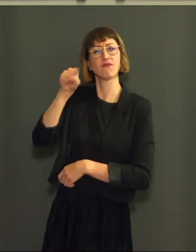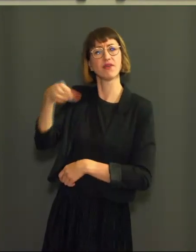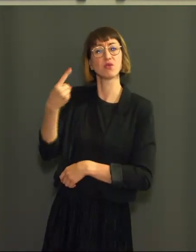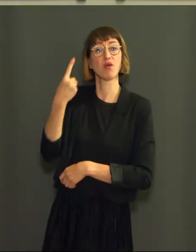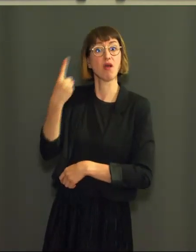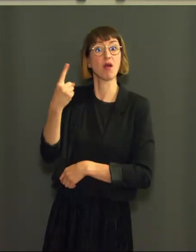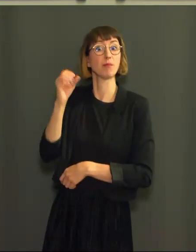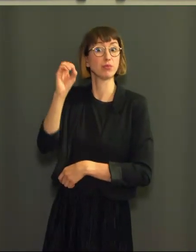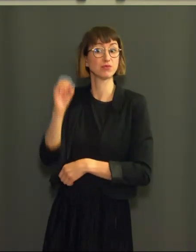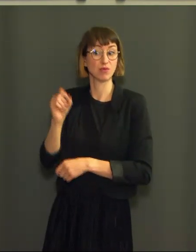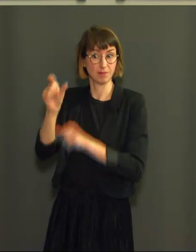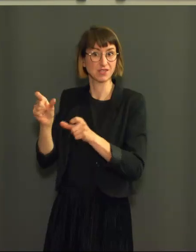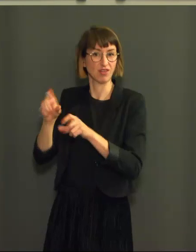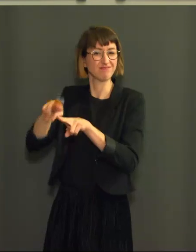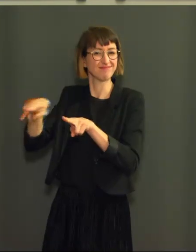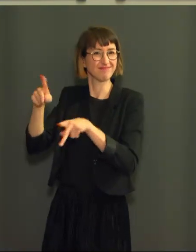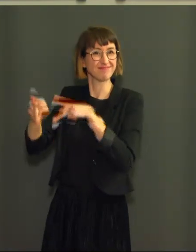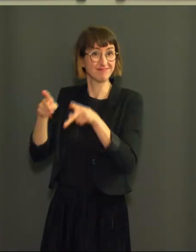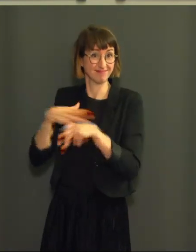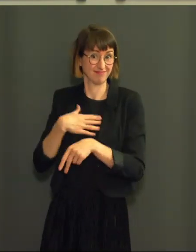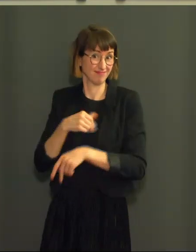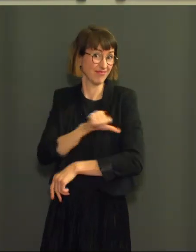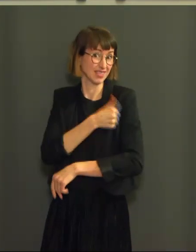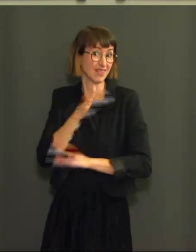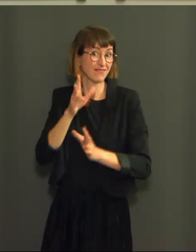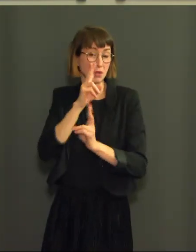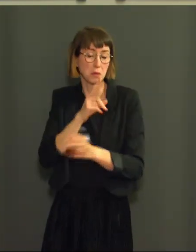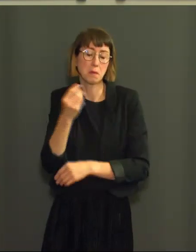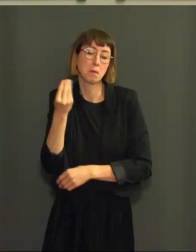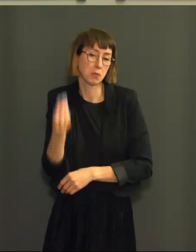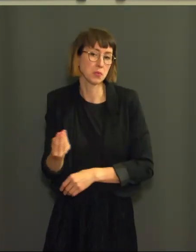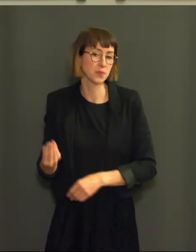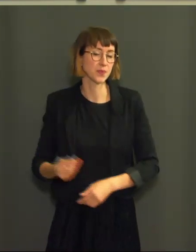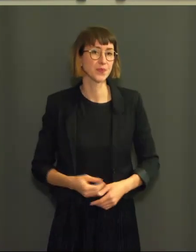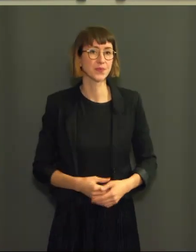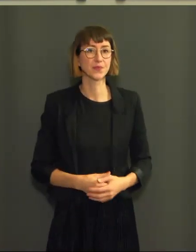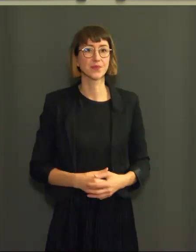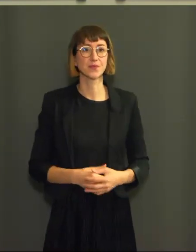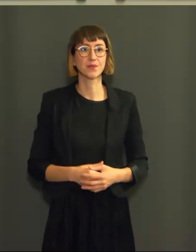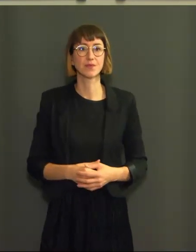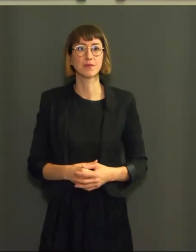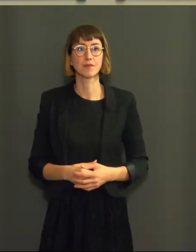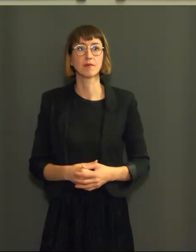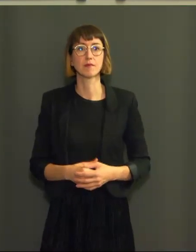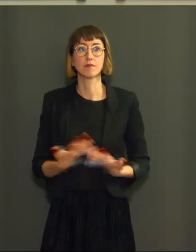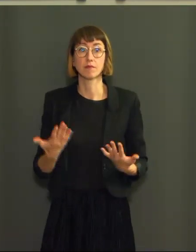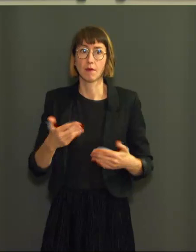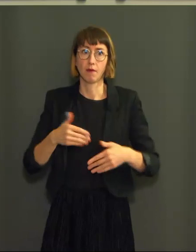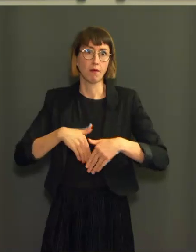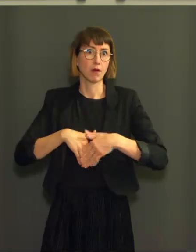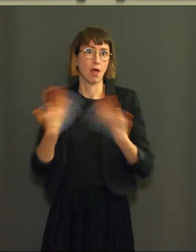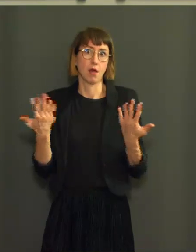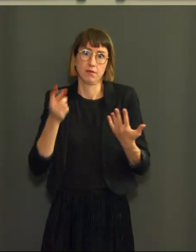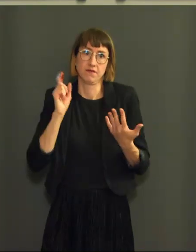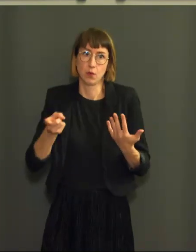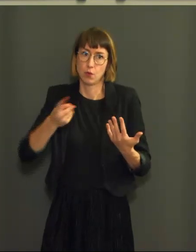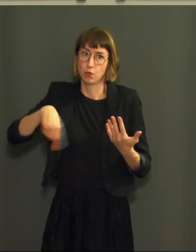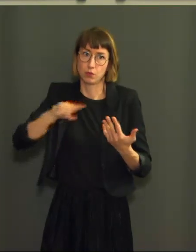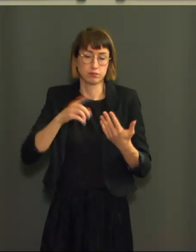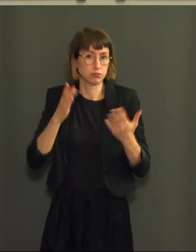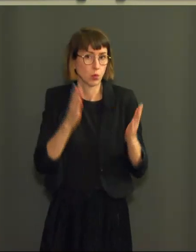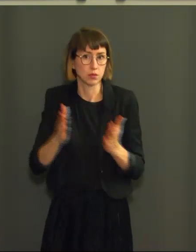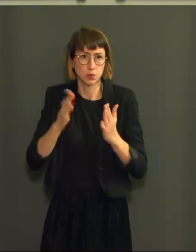des admissions pour Covid. Il est clair que ceci mérite encore plus d'attention, plus de détails, et qu'on vous les fournira dans les semaines qui